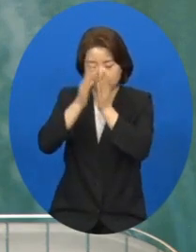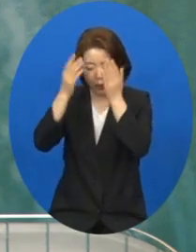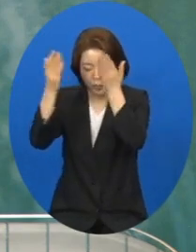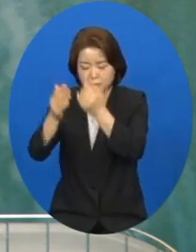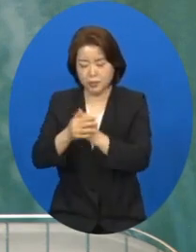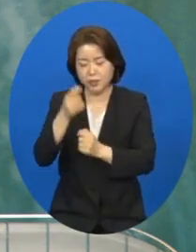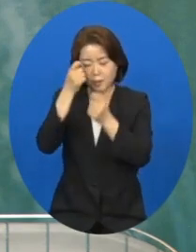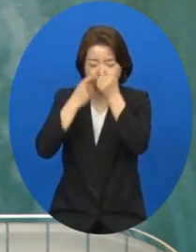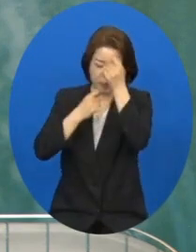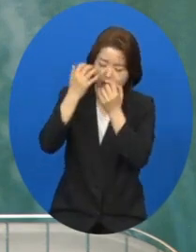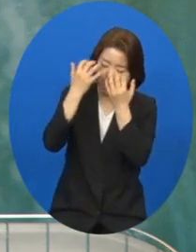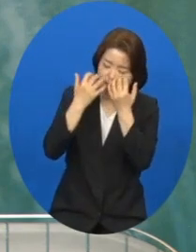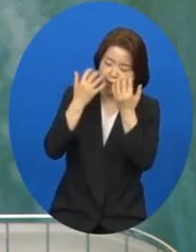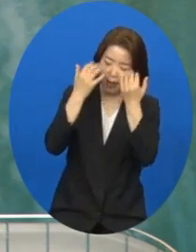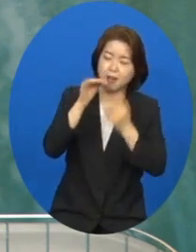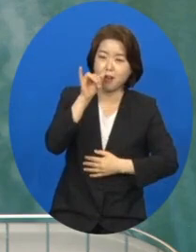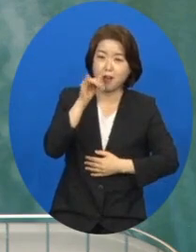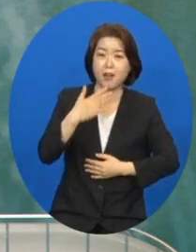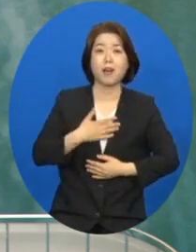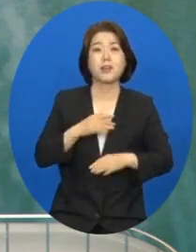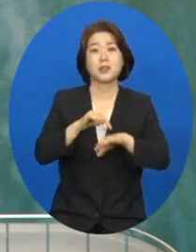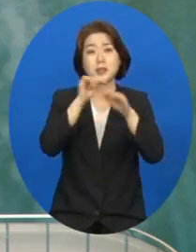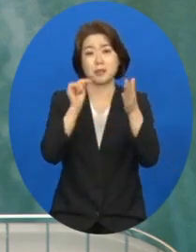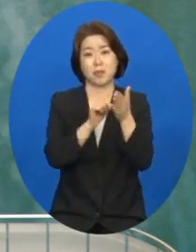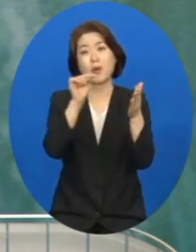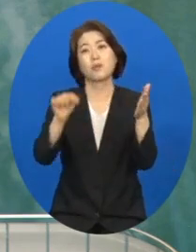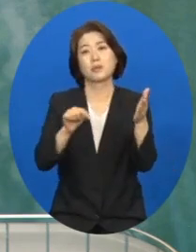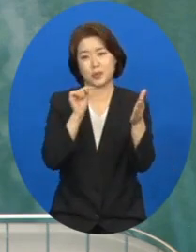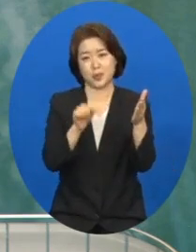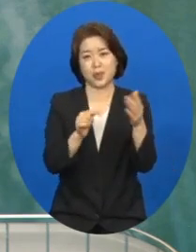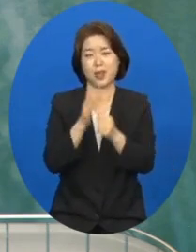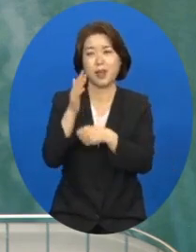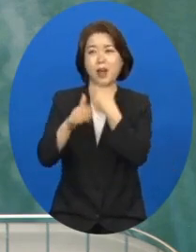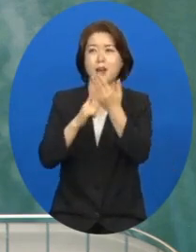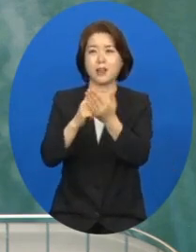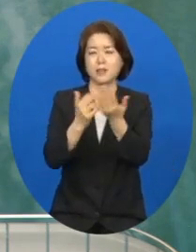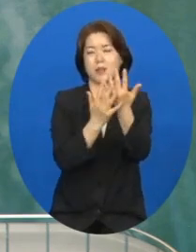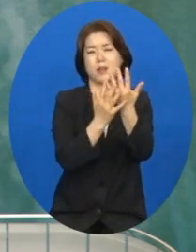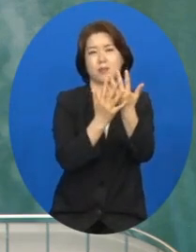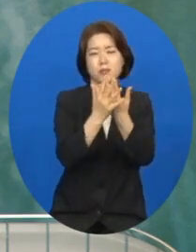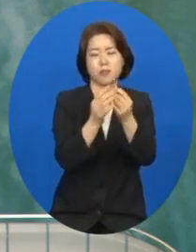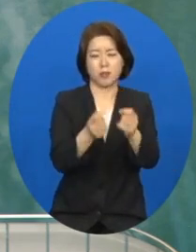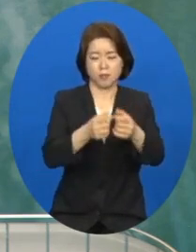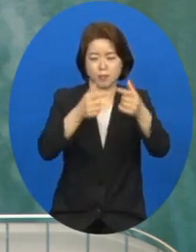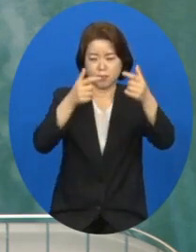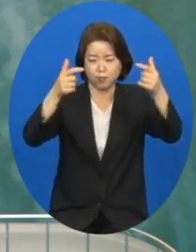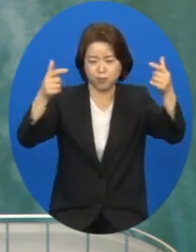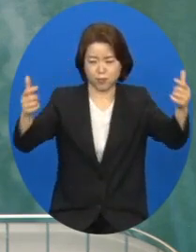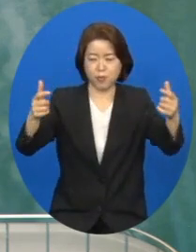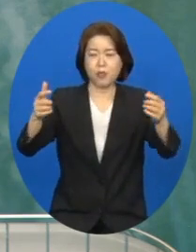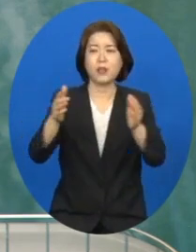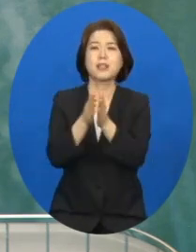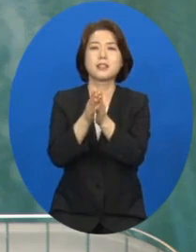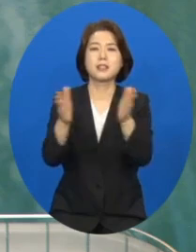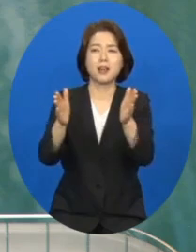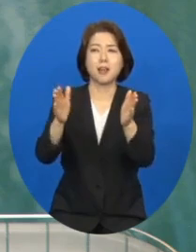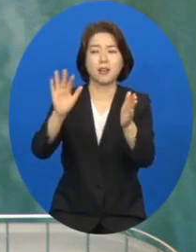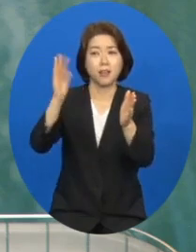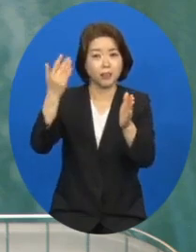쏟아지는 제 마음속에 하나님의 부흥이 시작이 됐구나 그런 생각이